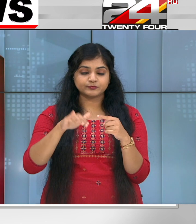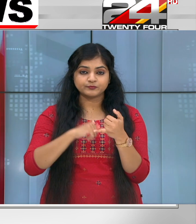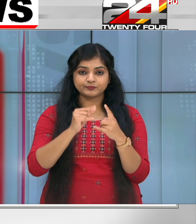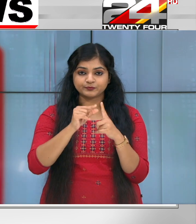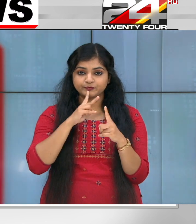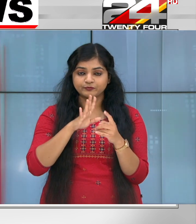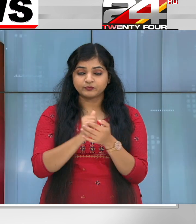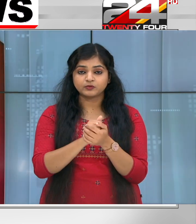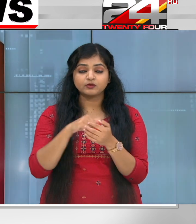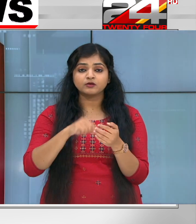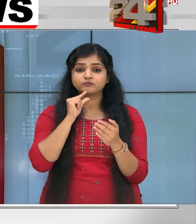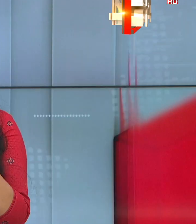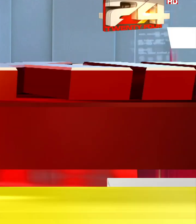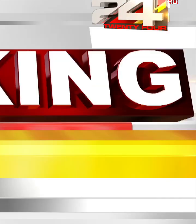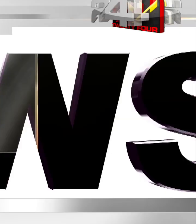സച്ചിൻ പൈലറ്റിന്റെ മനസ്സിൽ?